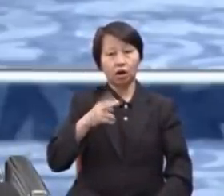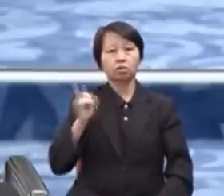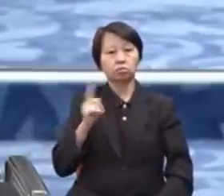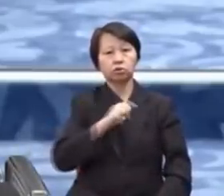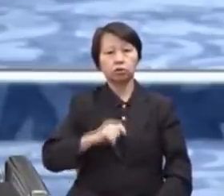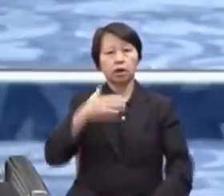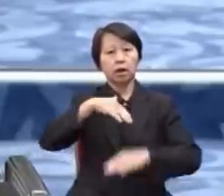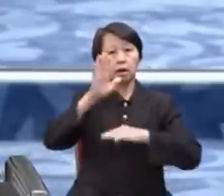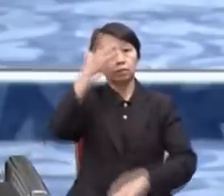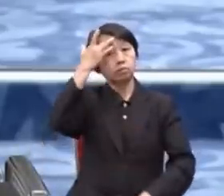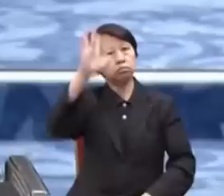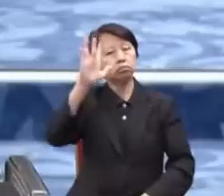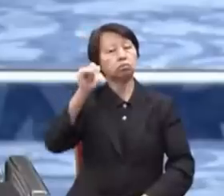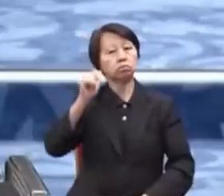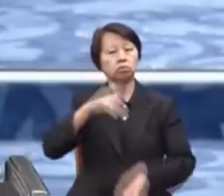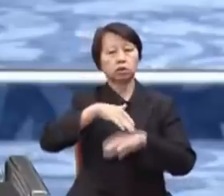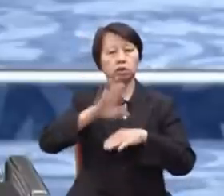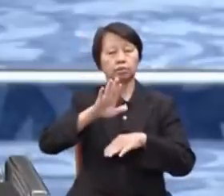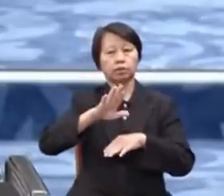bijak lebih